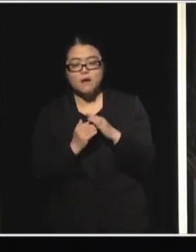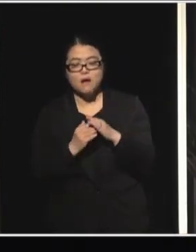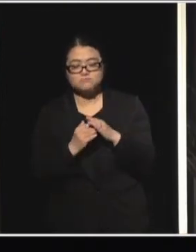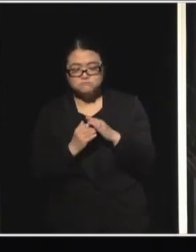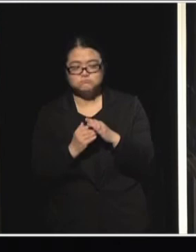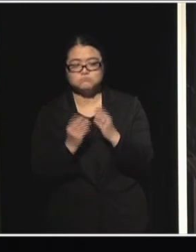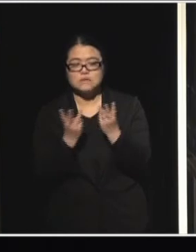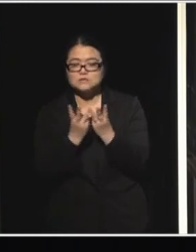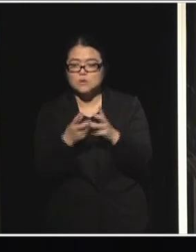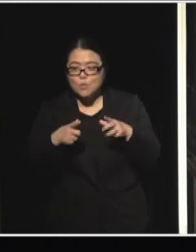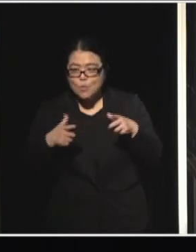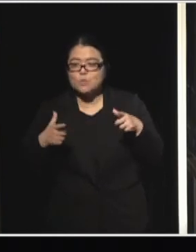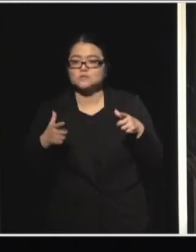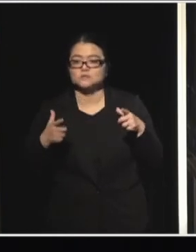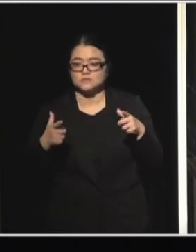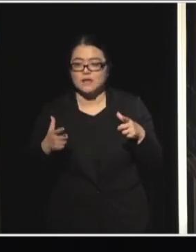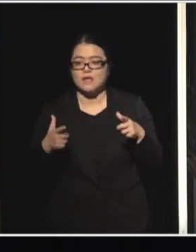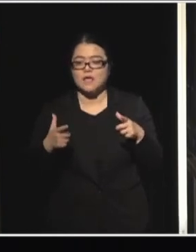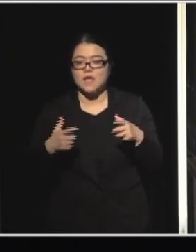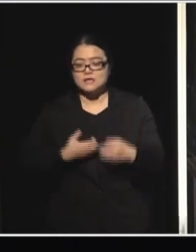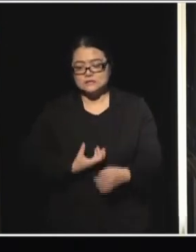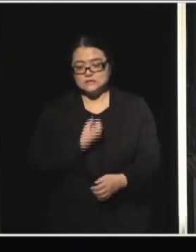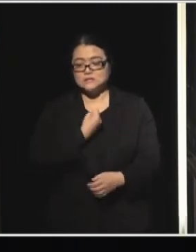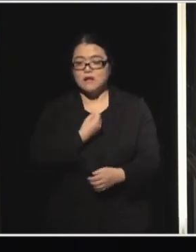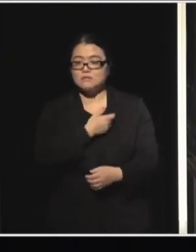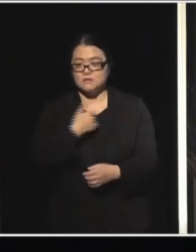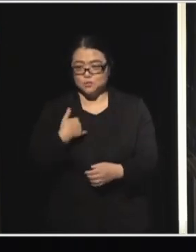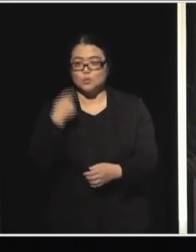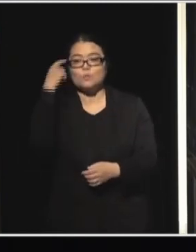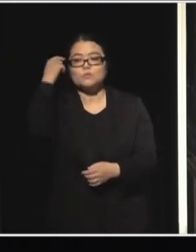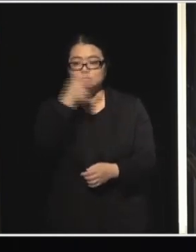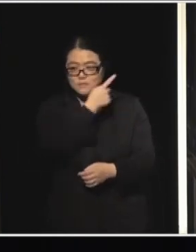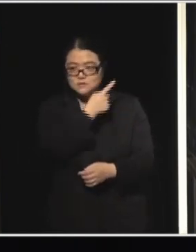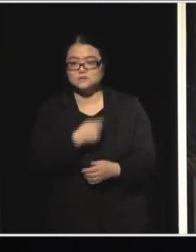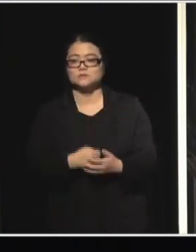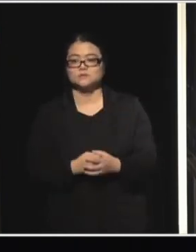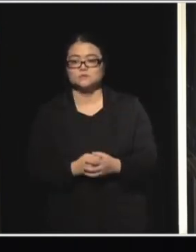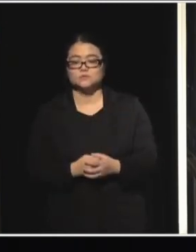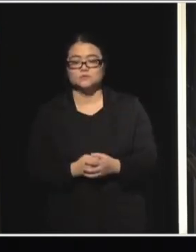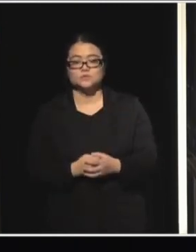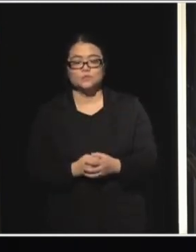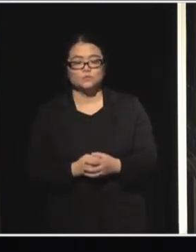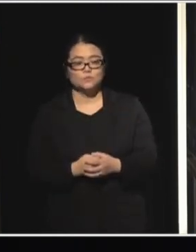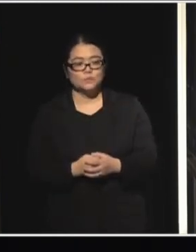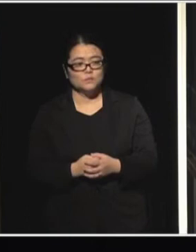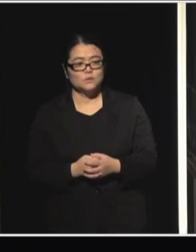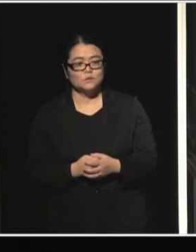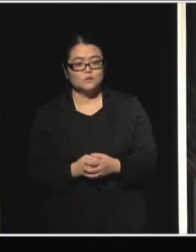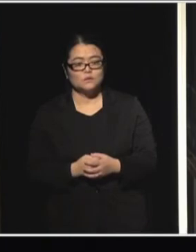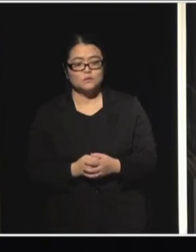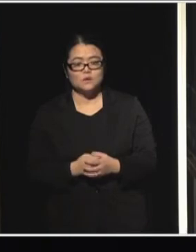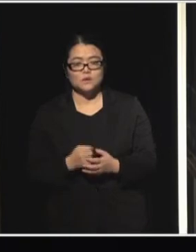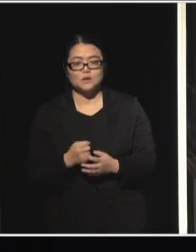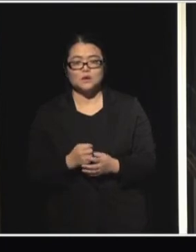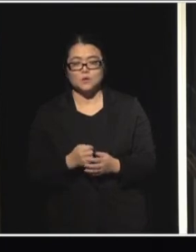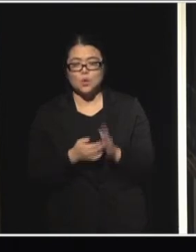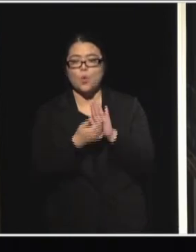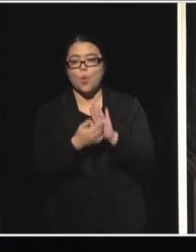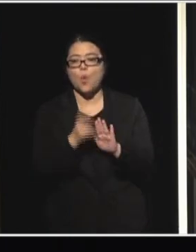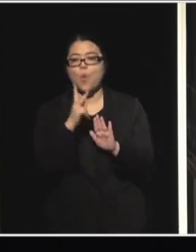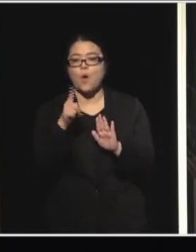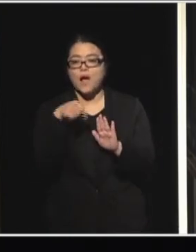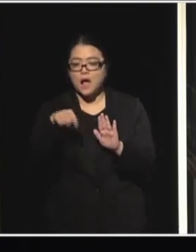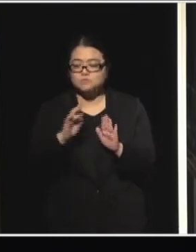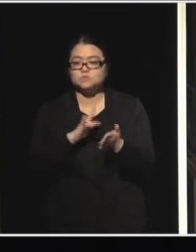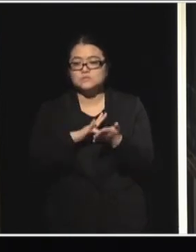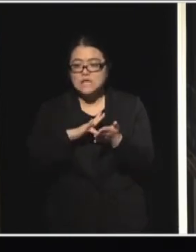だと思いますがこれらの方法国を見ますと治療抗がん剤治療を必ずしもがんの死亡ジスクには